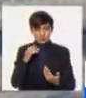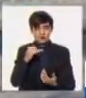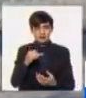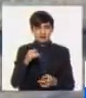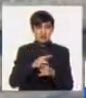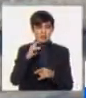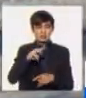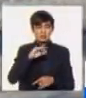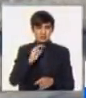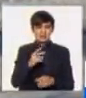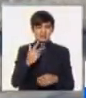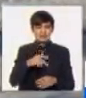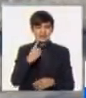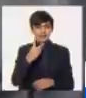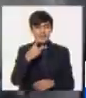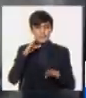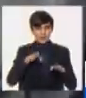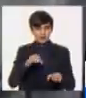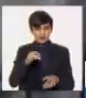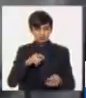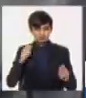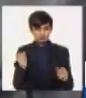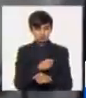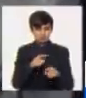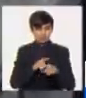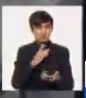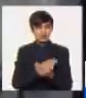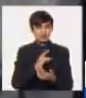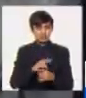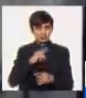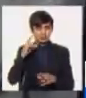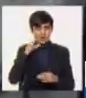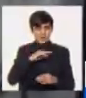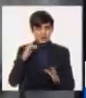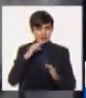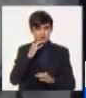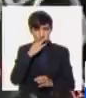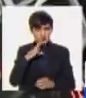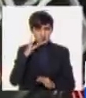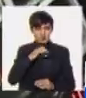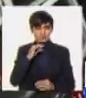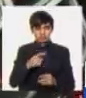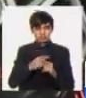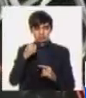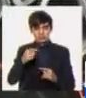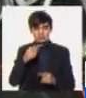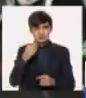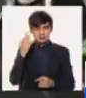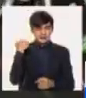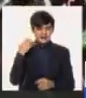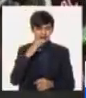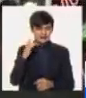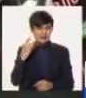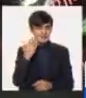Самолет МиГ-31 – двухместный, сверхзвуковой, высотный, всепогодный истребитель-перехватчик дальнего радиуса действия «Советское